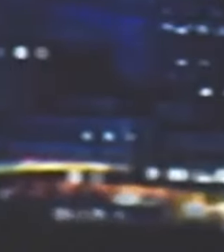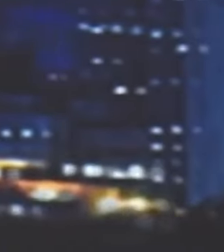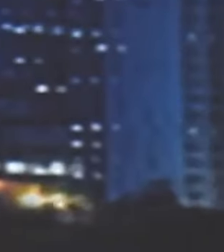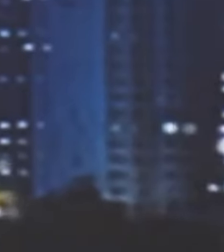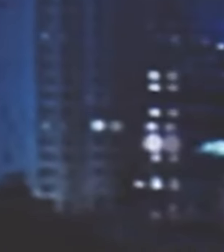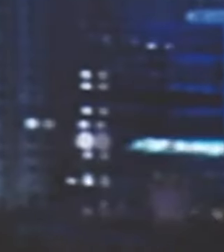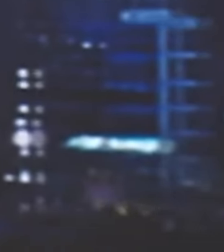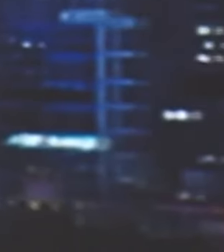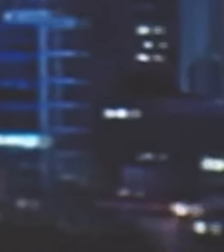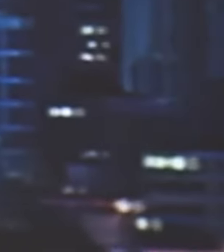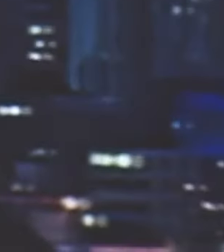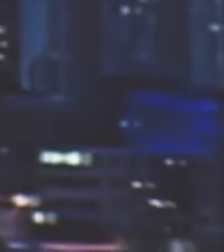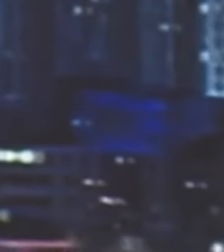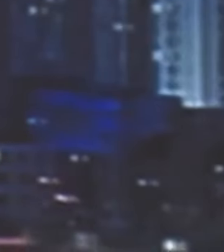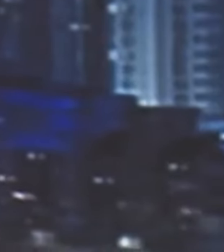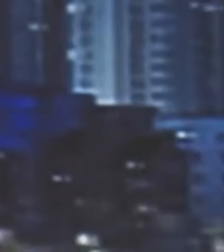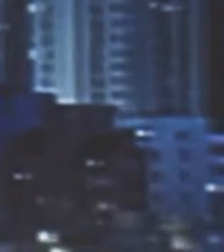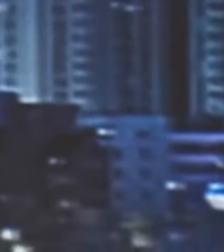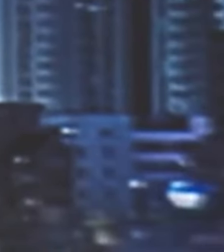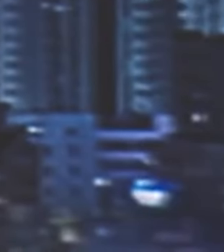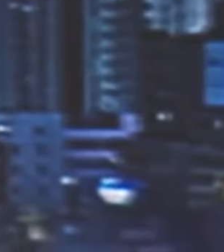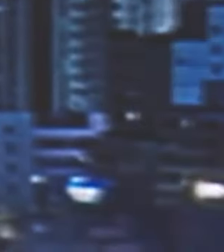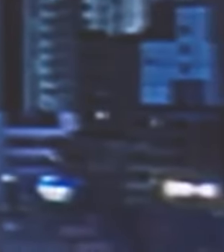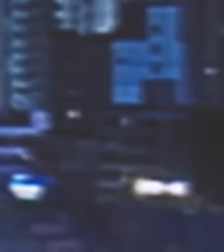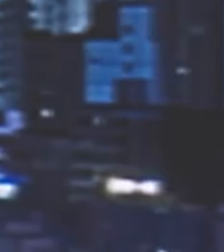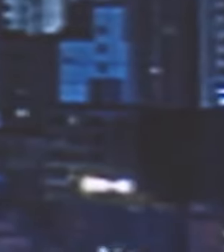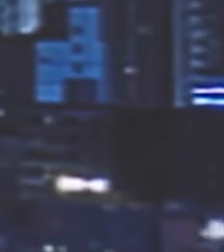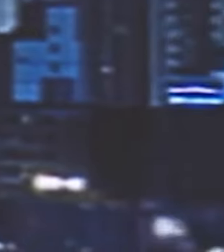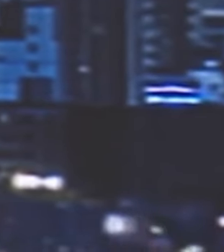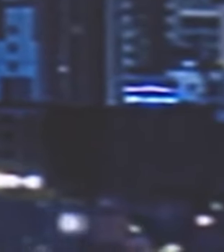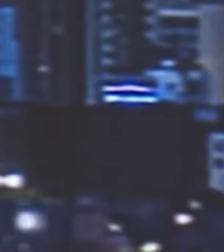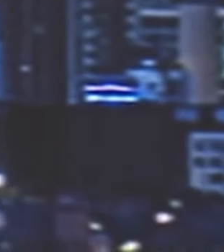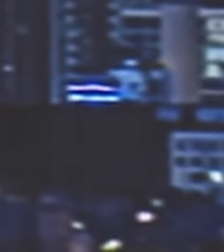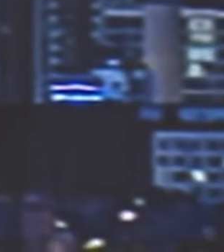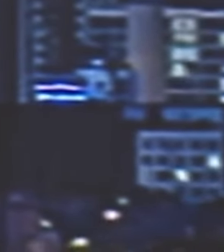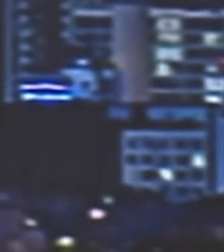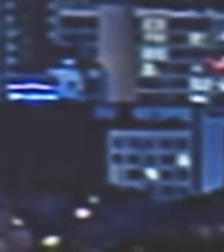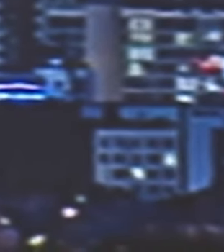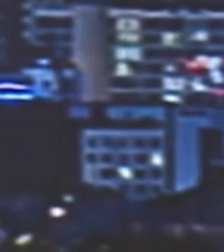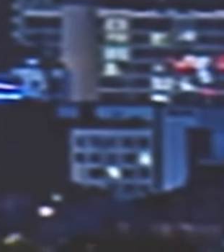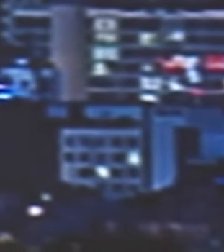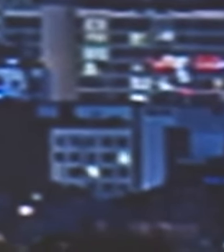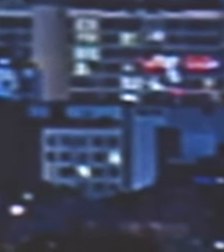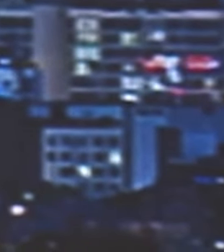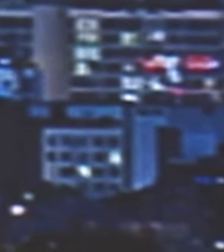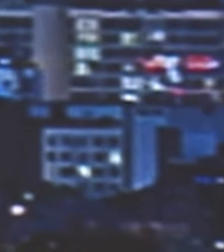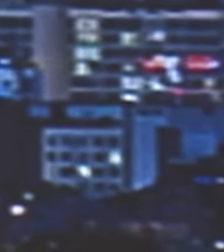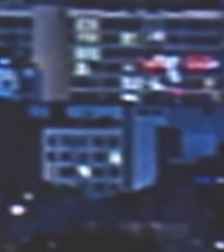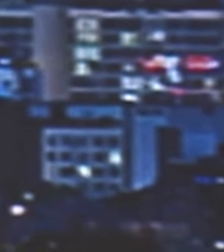JTBC 뉴스를 시청해주신 여러분 고맙습니다. 저희는 저녁 6시 50분 뉴스룸에서 뵙겠습니다.